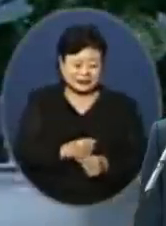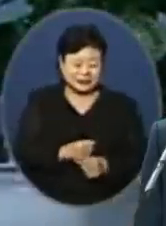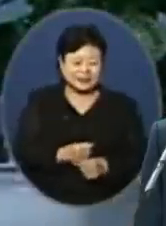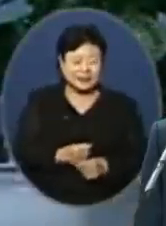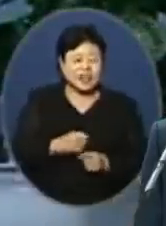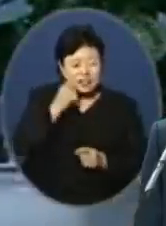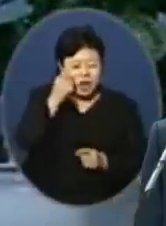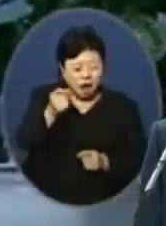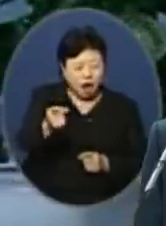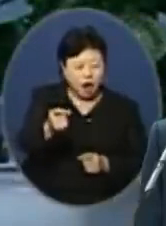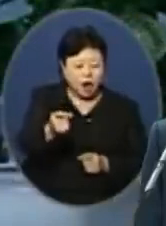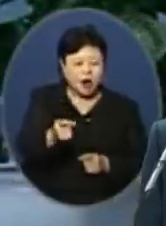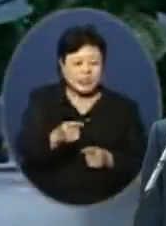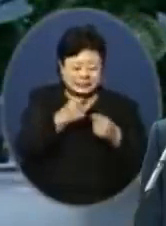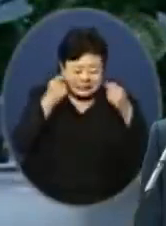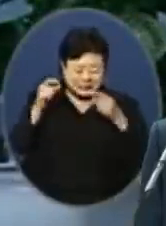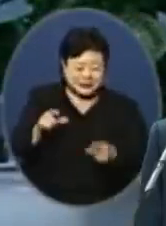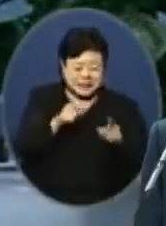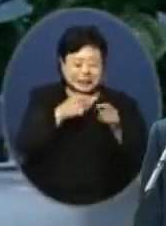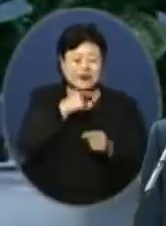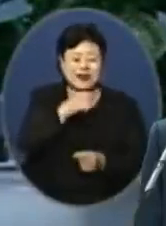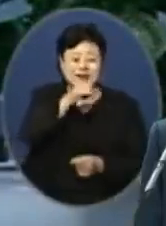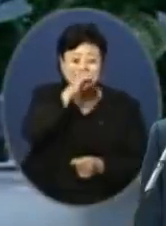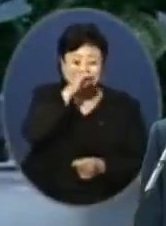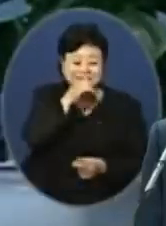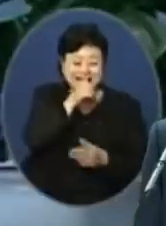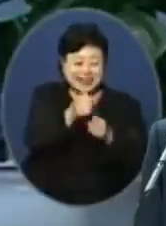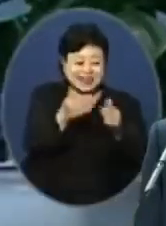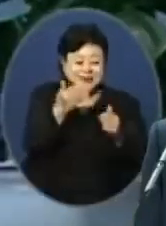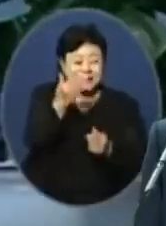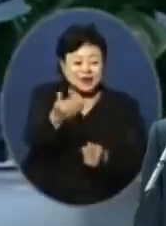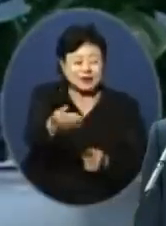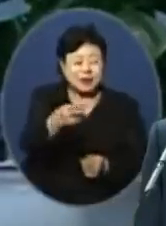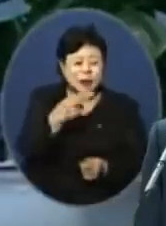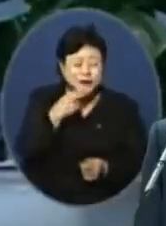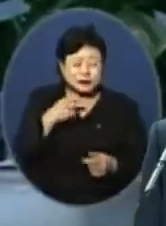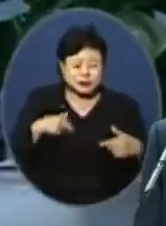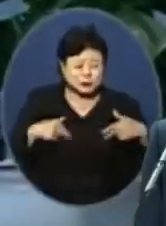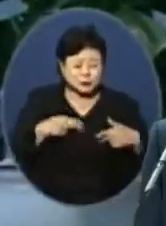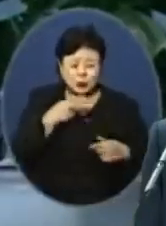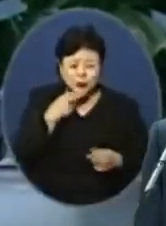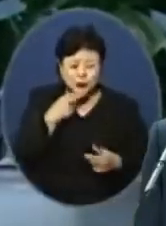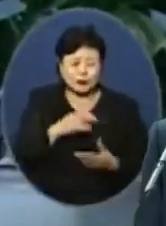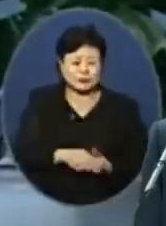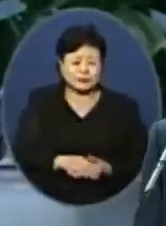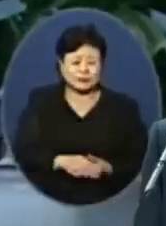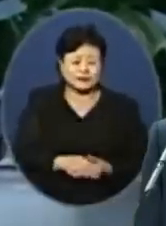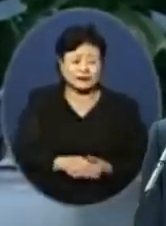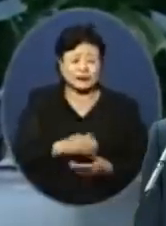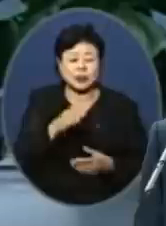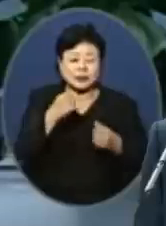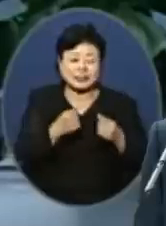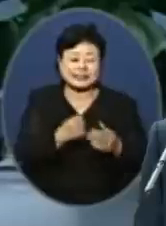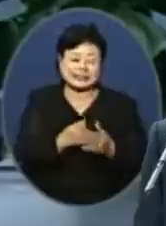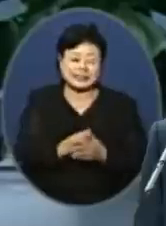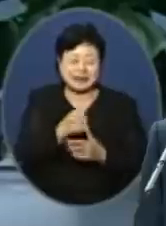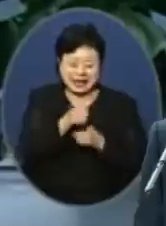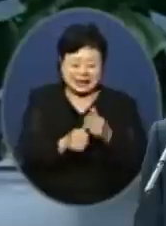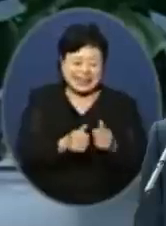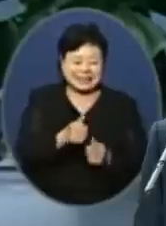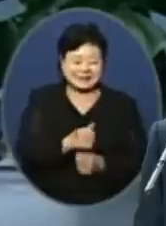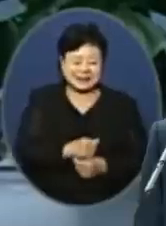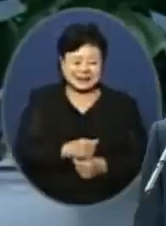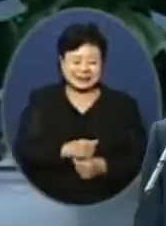영원히 즐기면서 살기를 원하시는 것입니다. 하나님은 여러분 없이 즐겁지 않습니다. 여러분이 계셔서 하나님